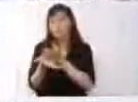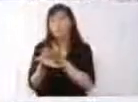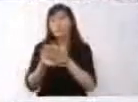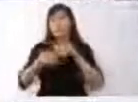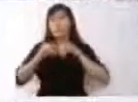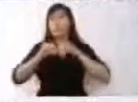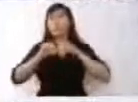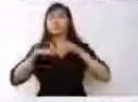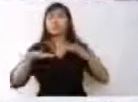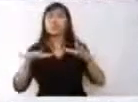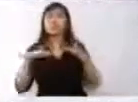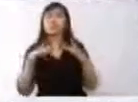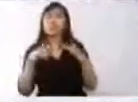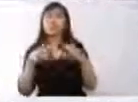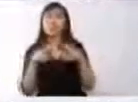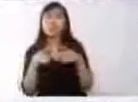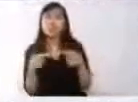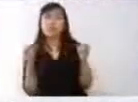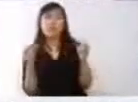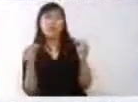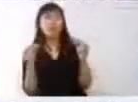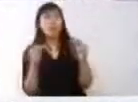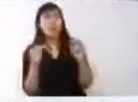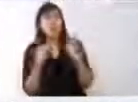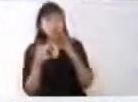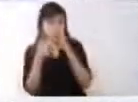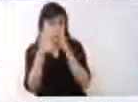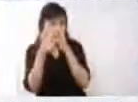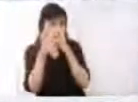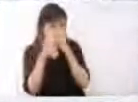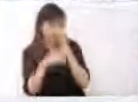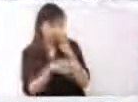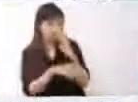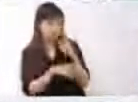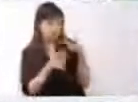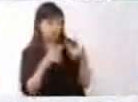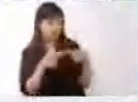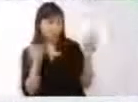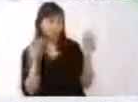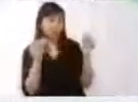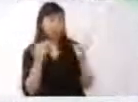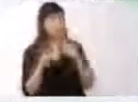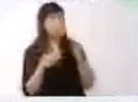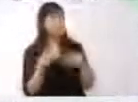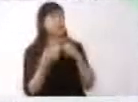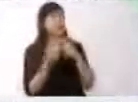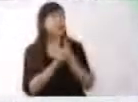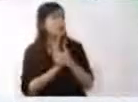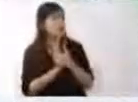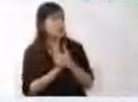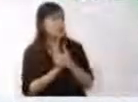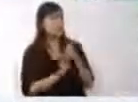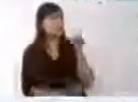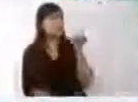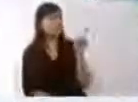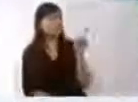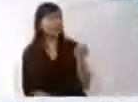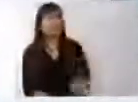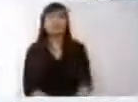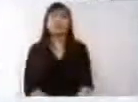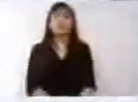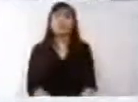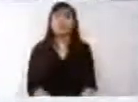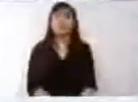ang mga Japanese, sanay na sanay po sila na magsuot ng face mask, lalo na po pag winter or pag tayo may masamang